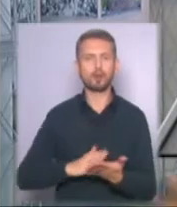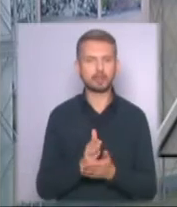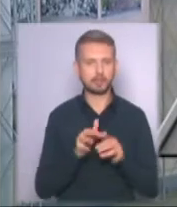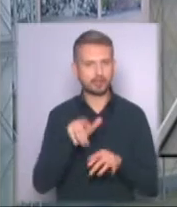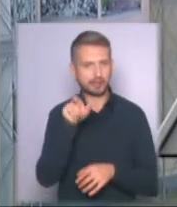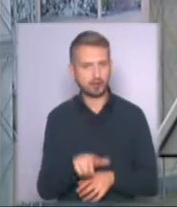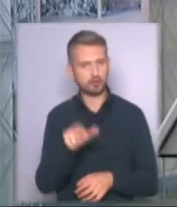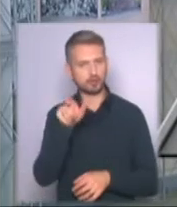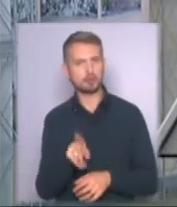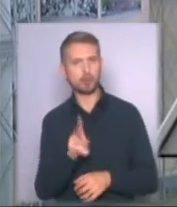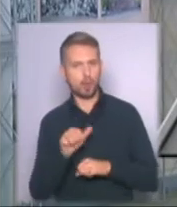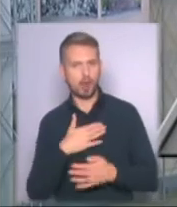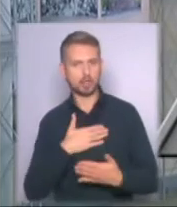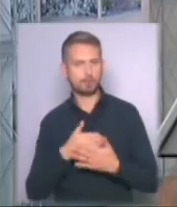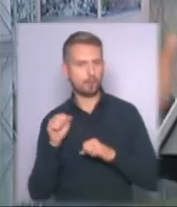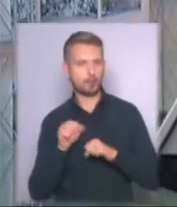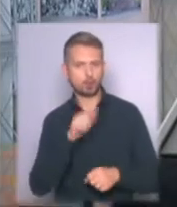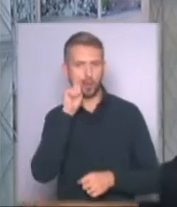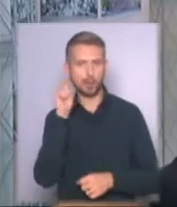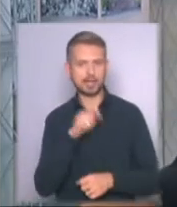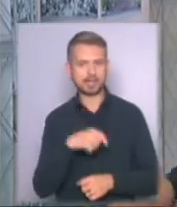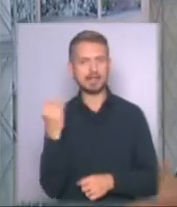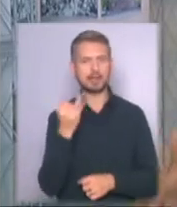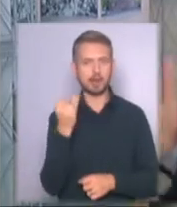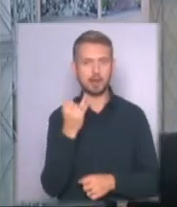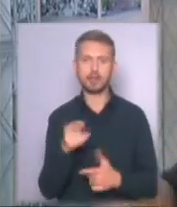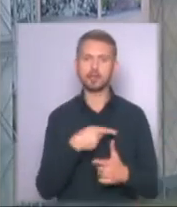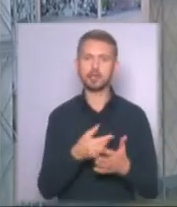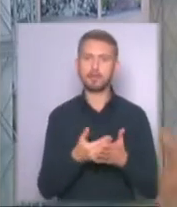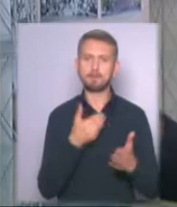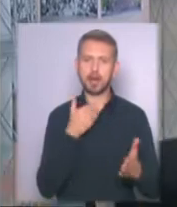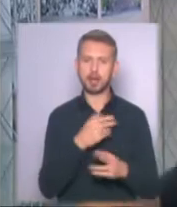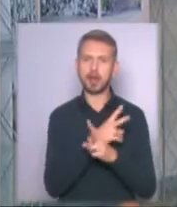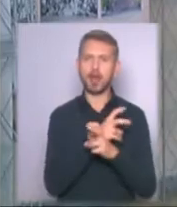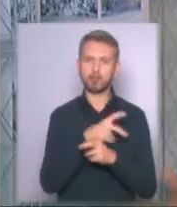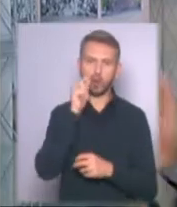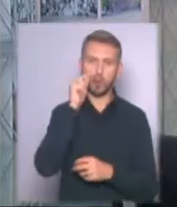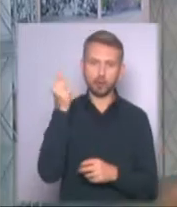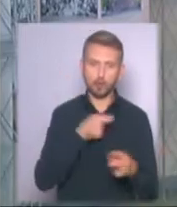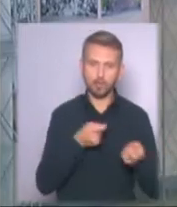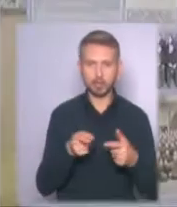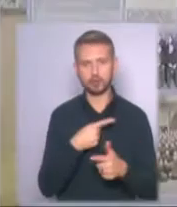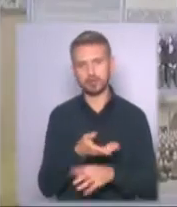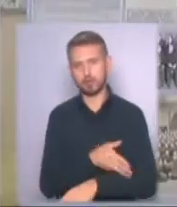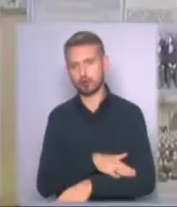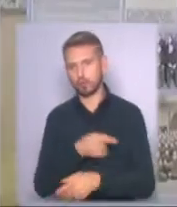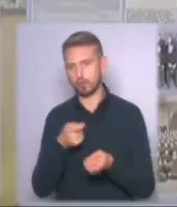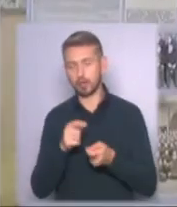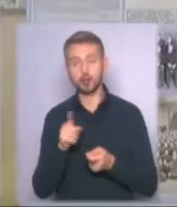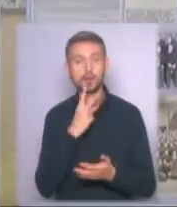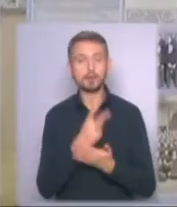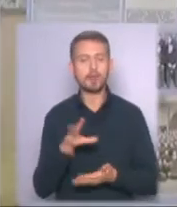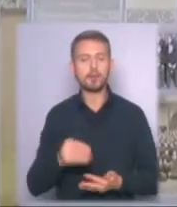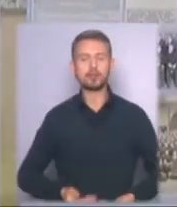яка активно відстоювала українські інтереси чи то в перед австро-угорською владою, потім перед польською владою. Для того, щоб зобразити весь життєвий